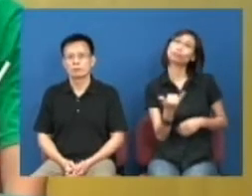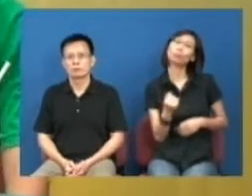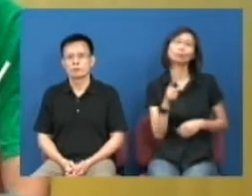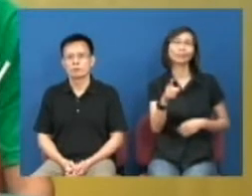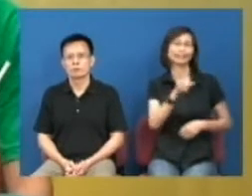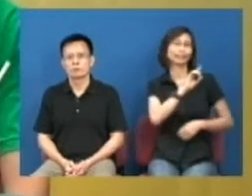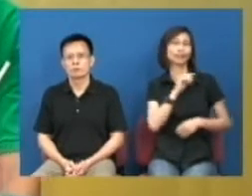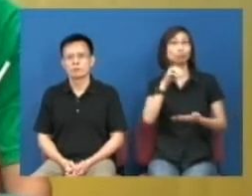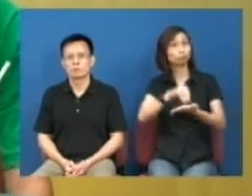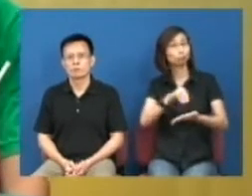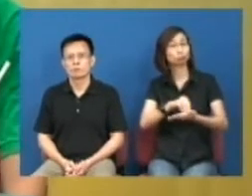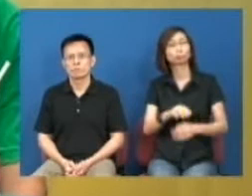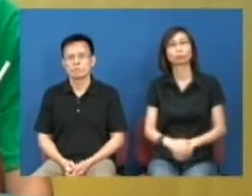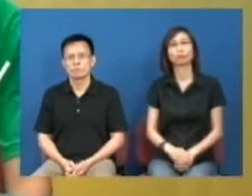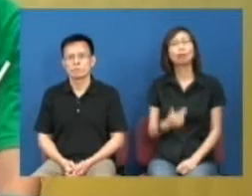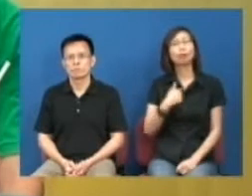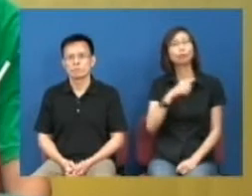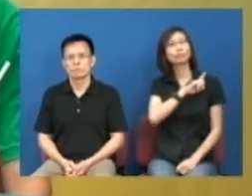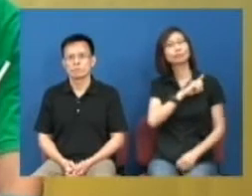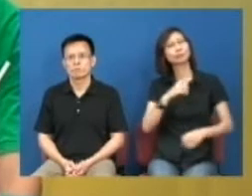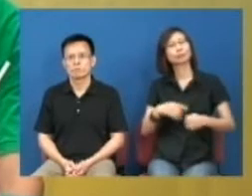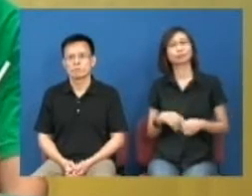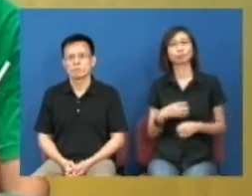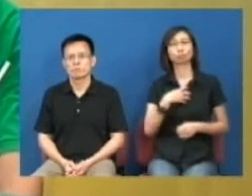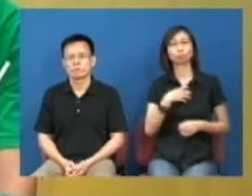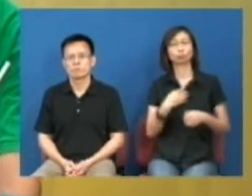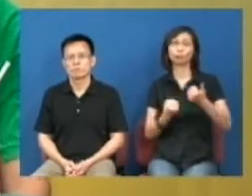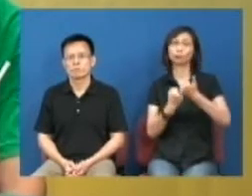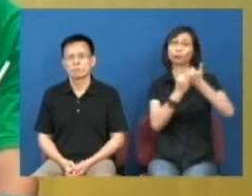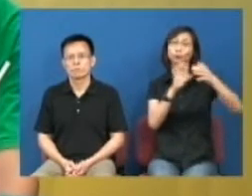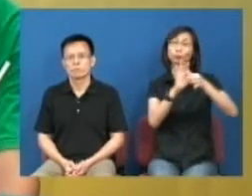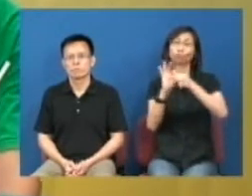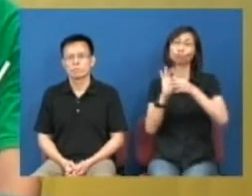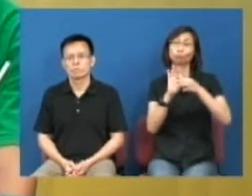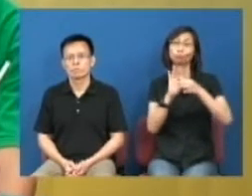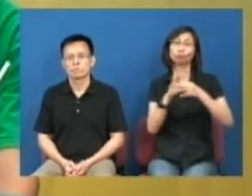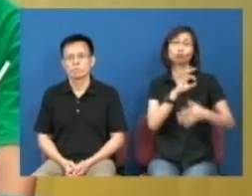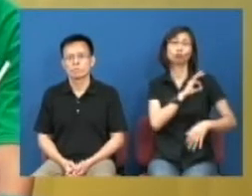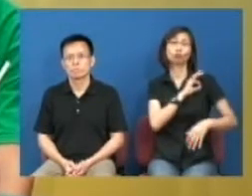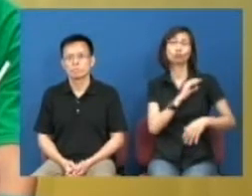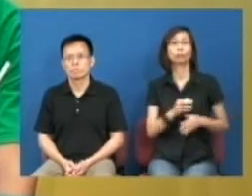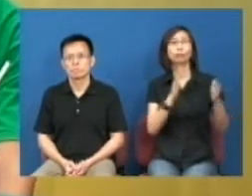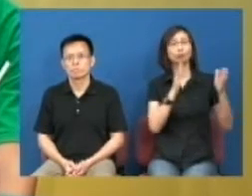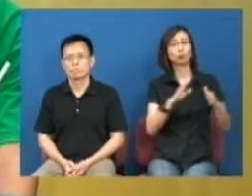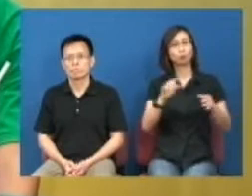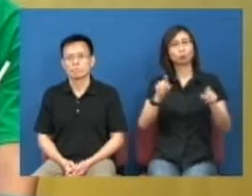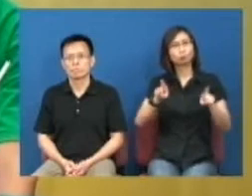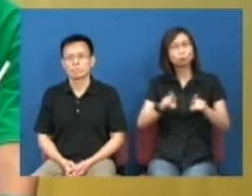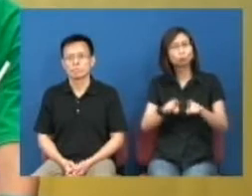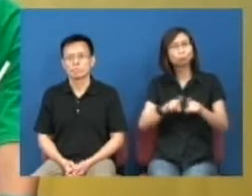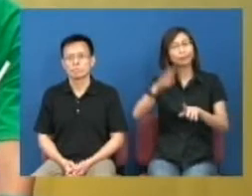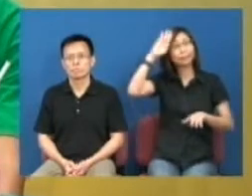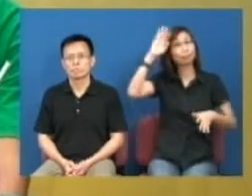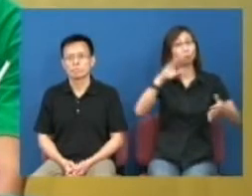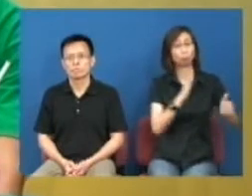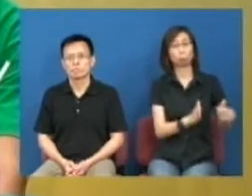斷。咁似乎我會覺得支聯會嘅負責人喺處理依啲即係同警方之間依啲安排，似乎係真係太軟弱啦。